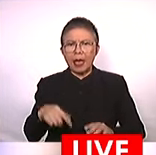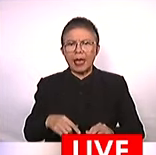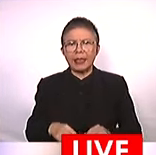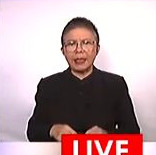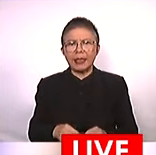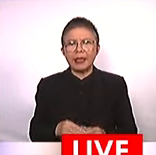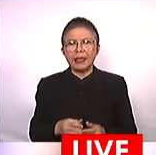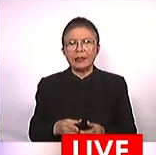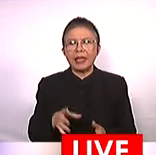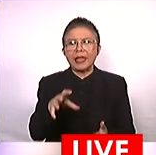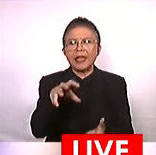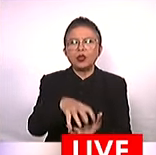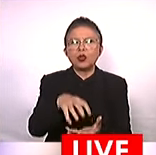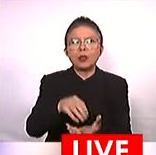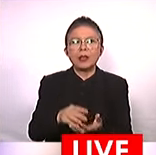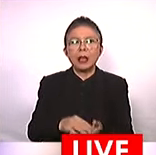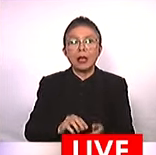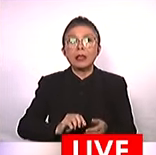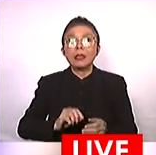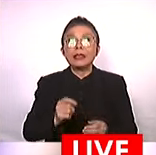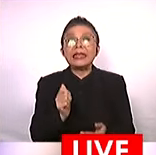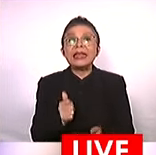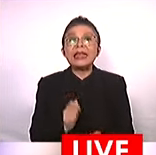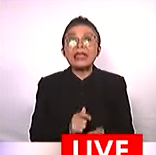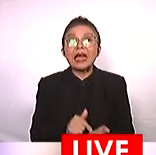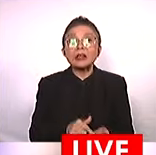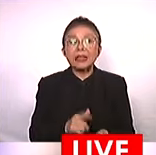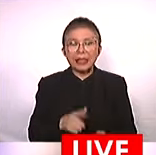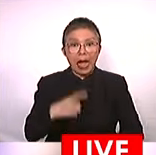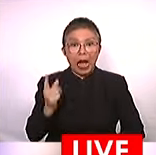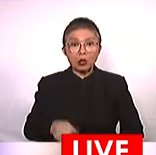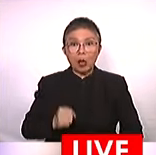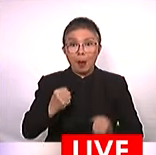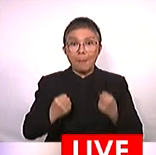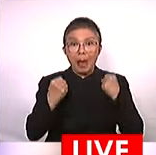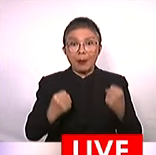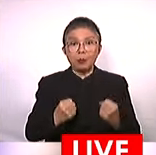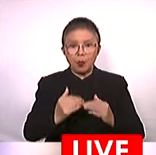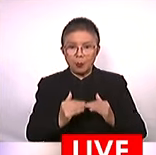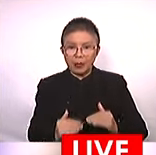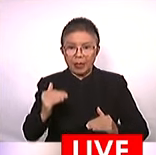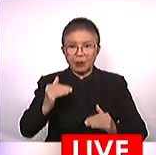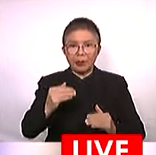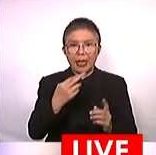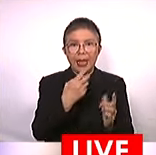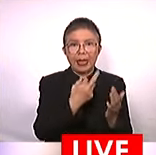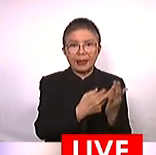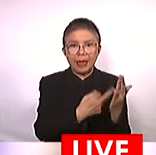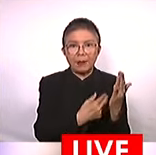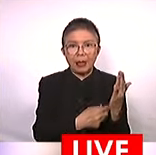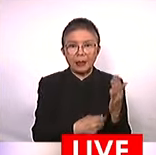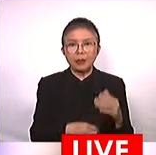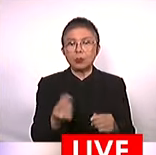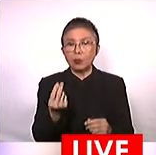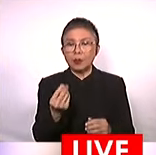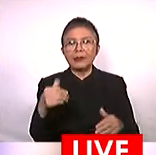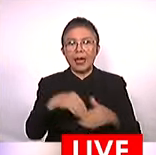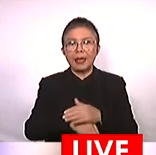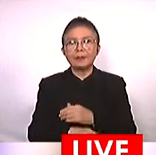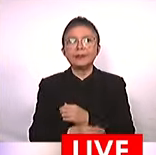dari middle income Trap kuncinya kita harus mampu menaikkan nilai tambah di dalam